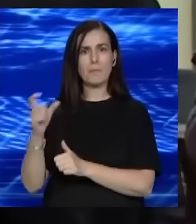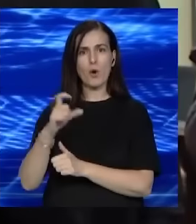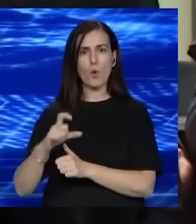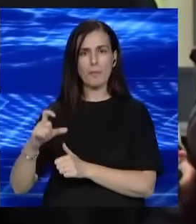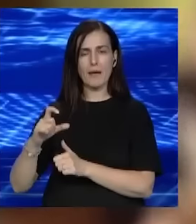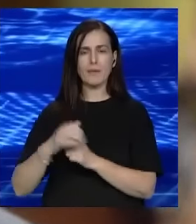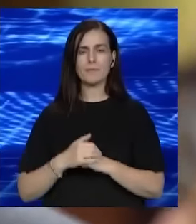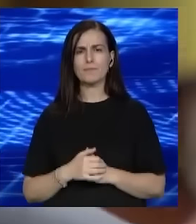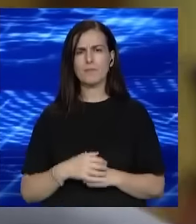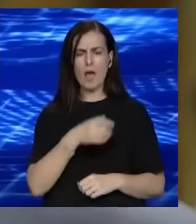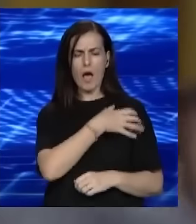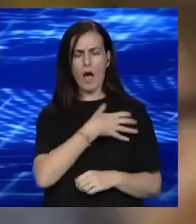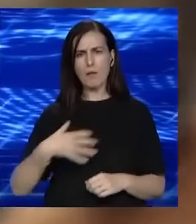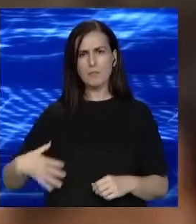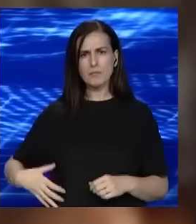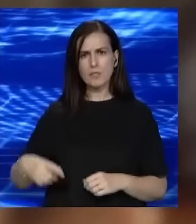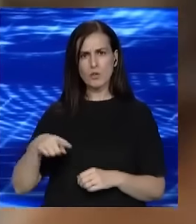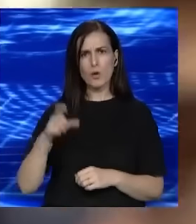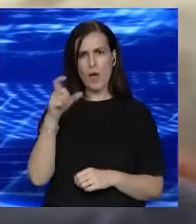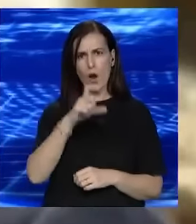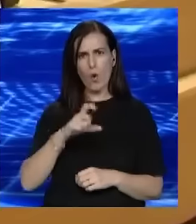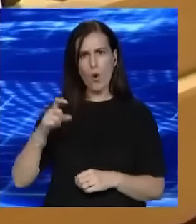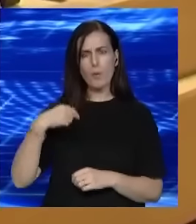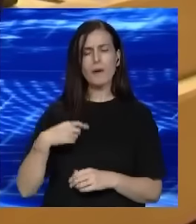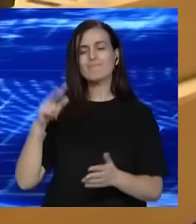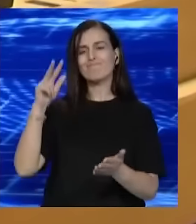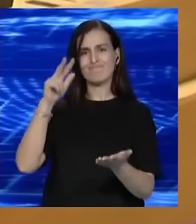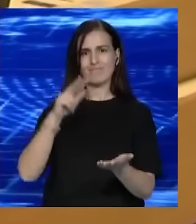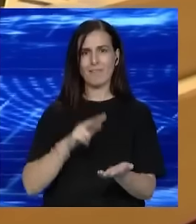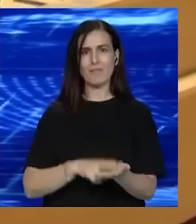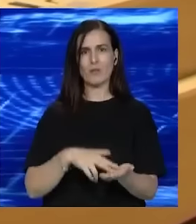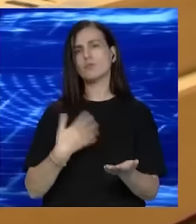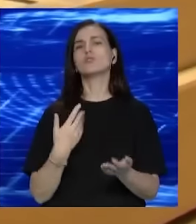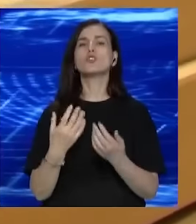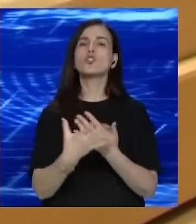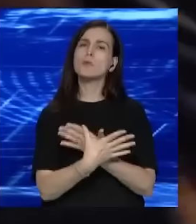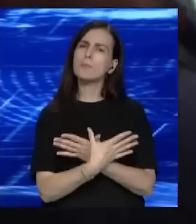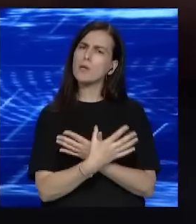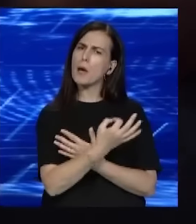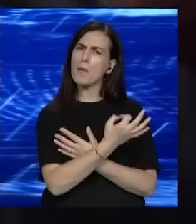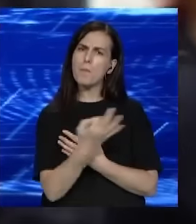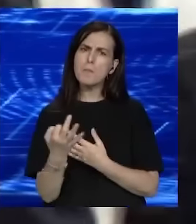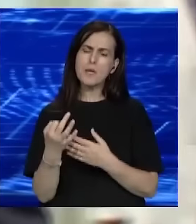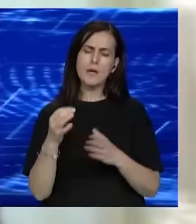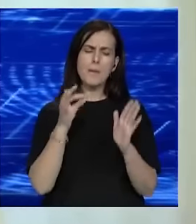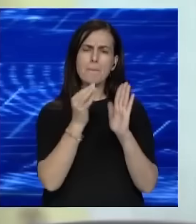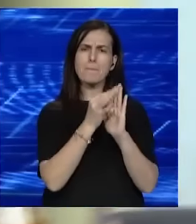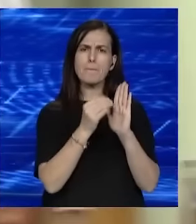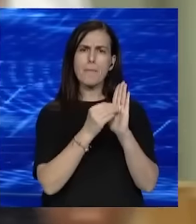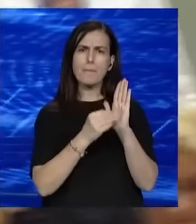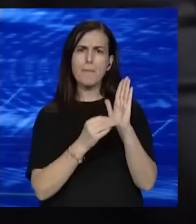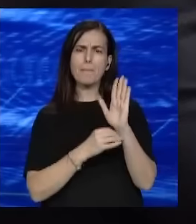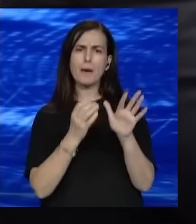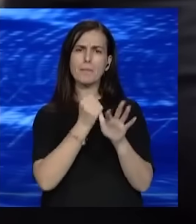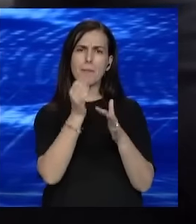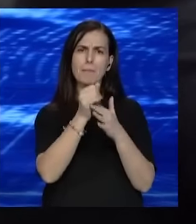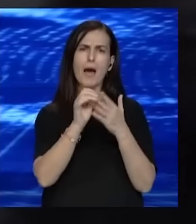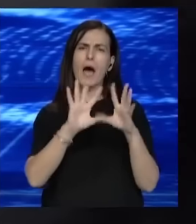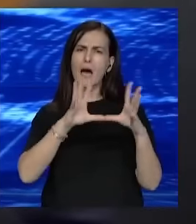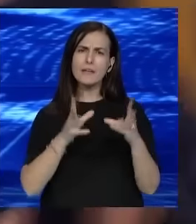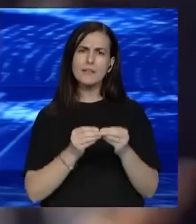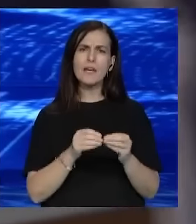Ambasadorët e vendeve anëtare miratuan të mërkurën në mënyrë unanime raportin, ku thuhet se Shqipëria ka përmbushur të gjitha parakushtet e vendosura nga Bashkimi